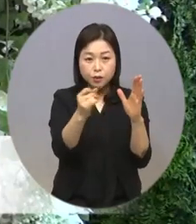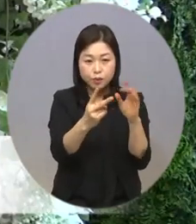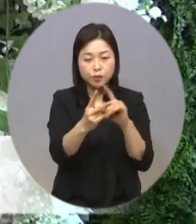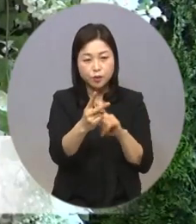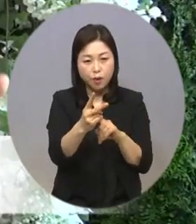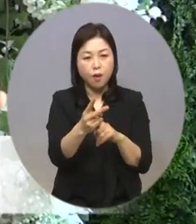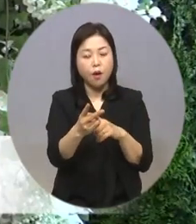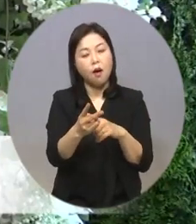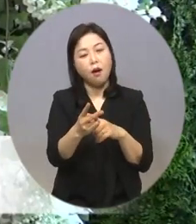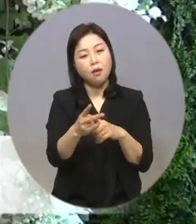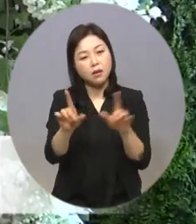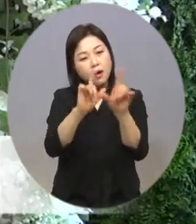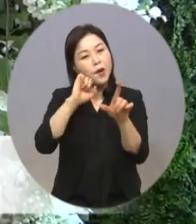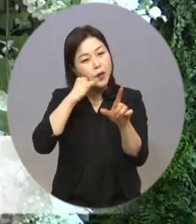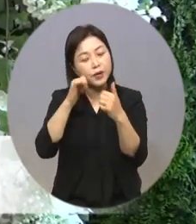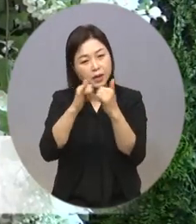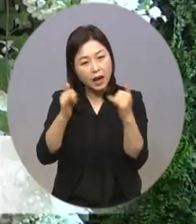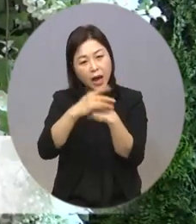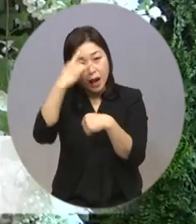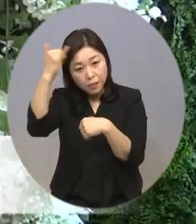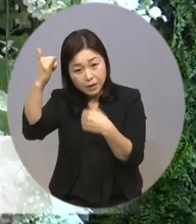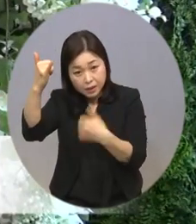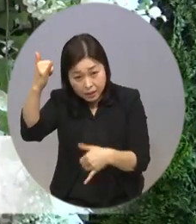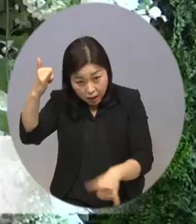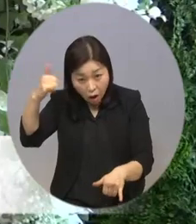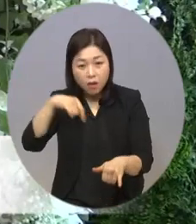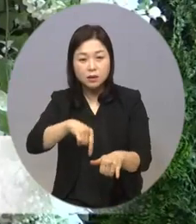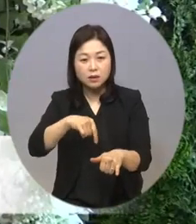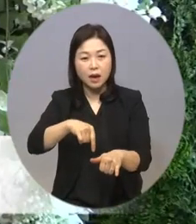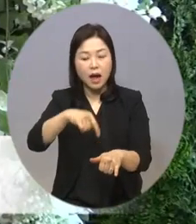조손가족, 부부갈등 그런 모든 것을 같이